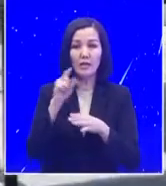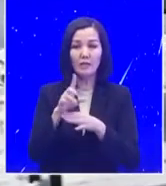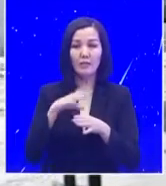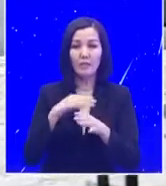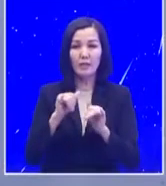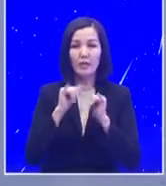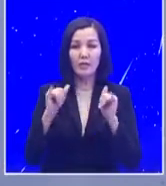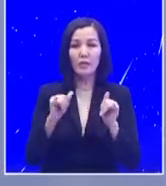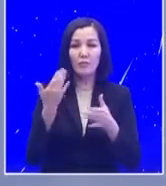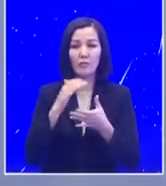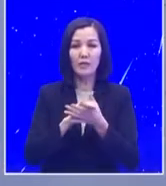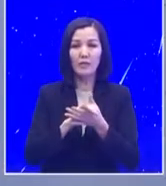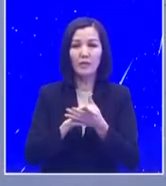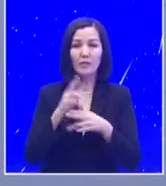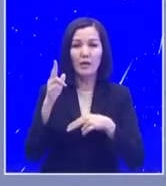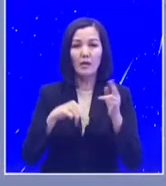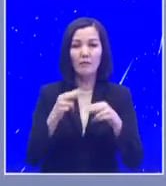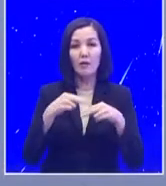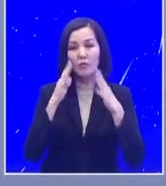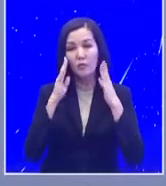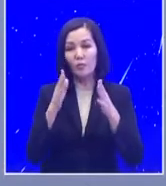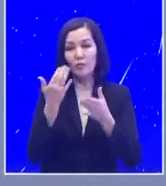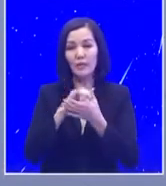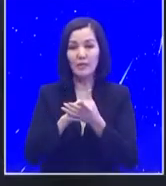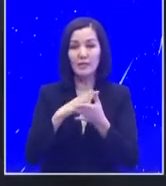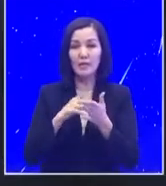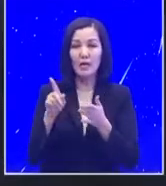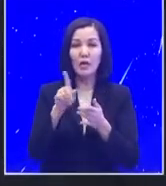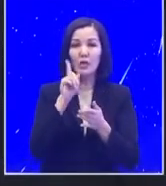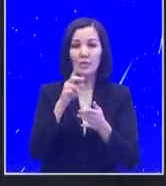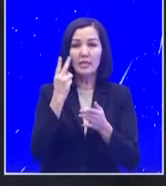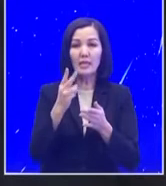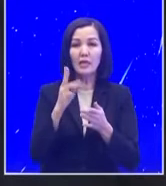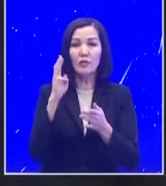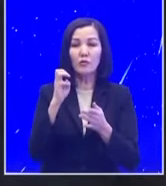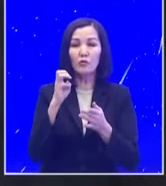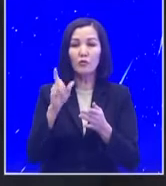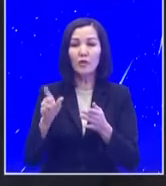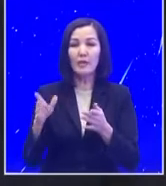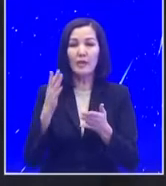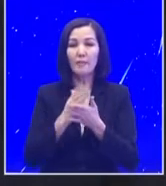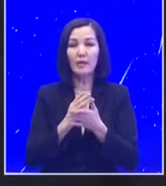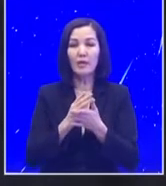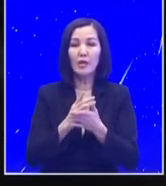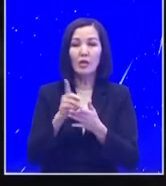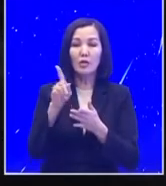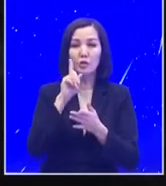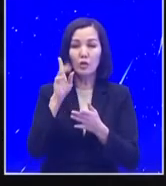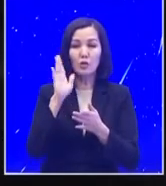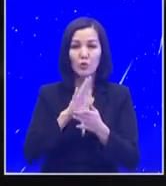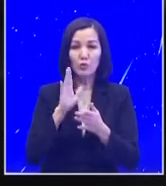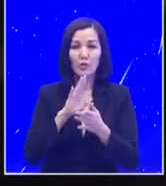даму барысымен танысып, инфрақұрылымына үңілді. Айта кету керек, жастар екіде қазір 300-ден аса тұрғын бар, суы мен кәріз жүйесі